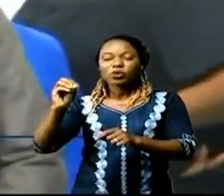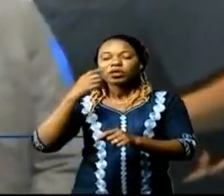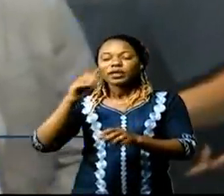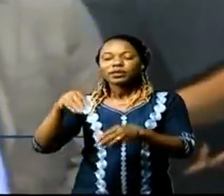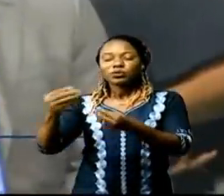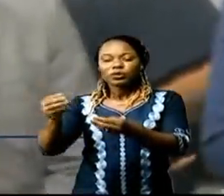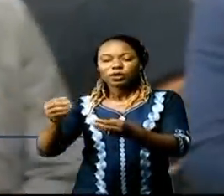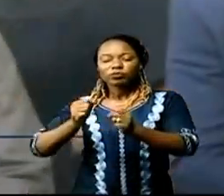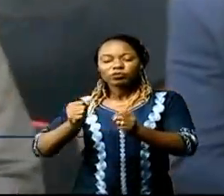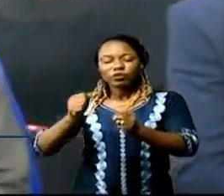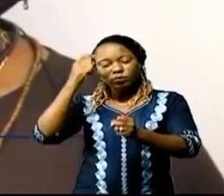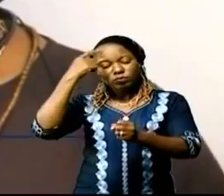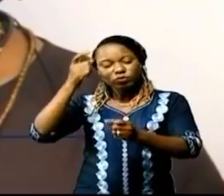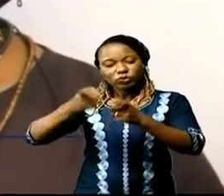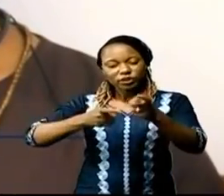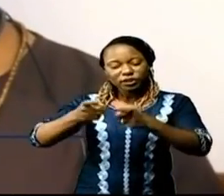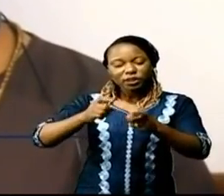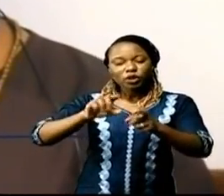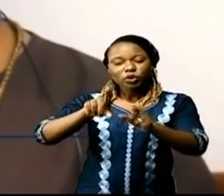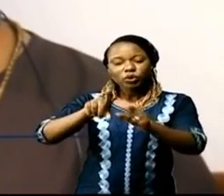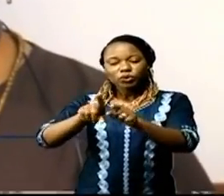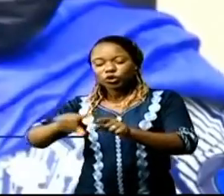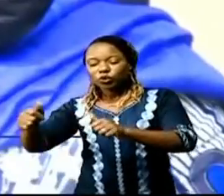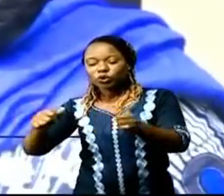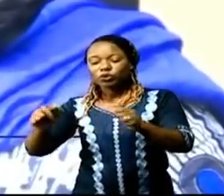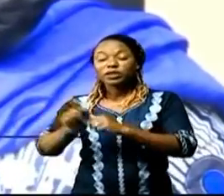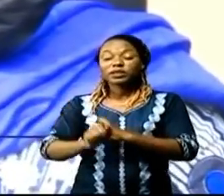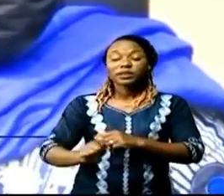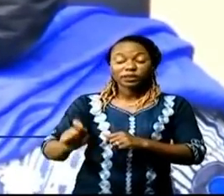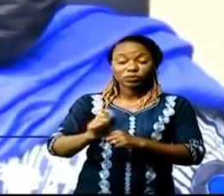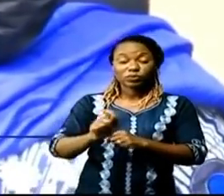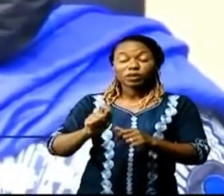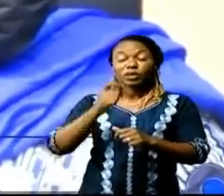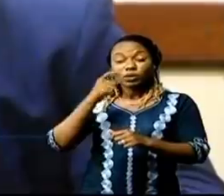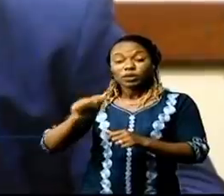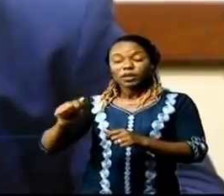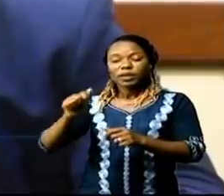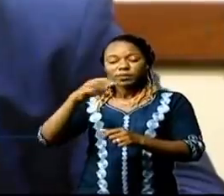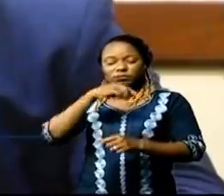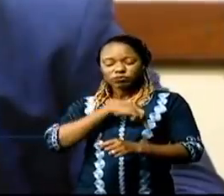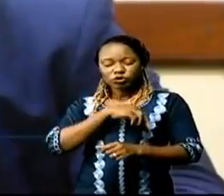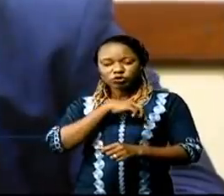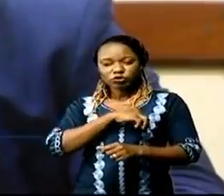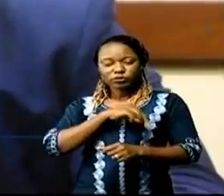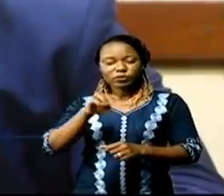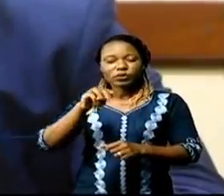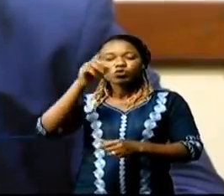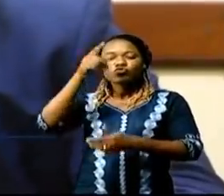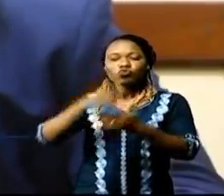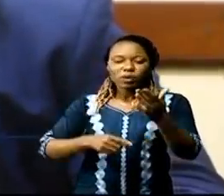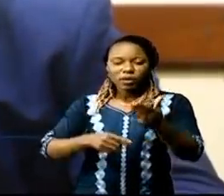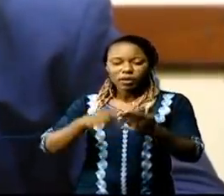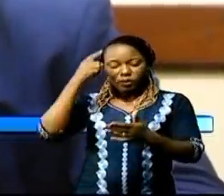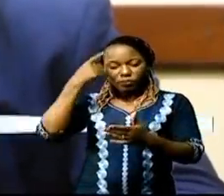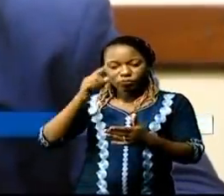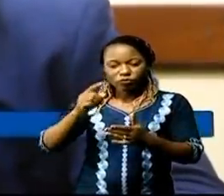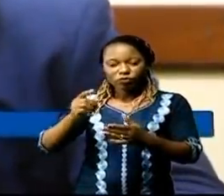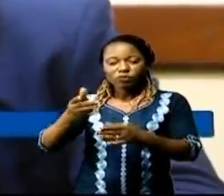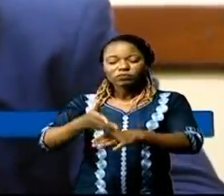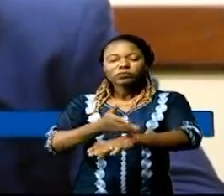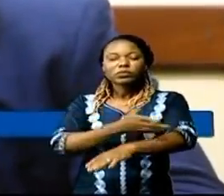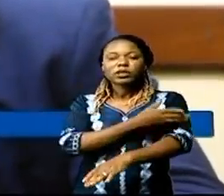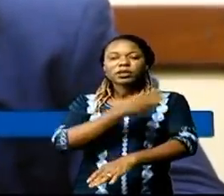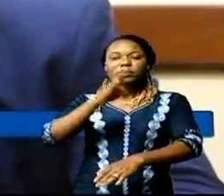En plus de ça, il pèse la charge qu'il attend avec beaucoup d'ambition. Mon ambition est d'abord de réformer BESECO pour en faire une